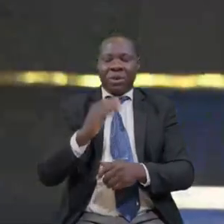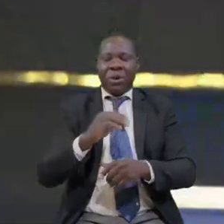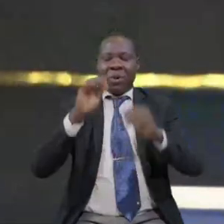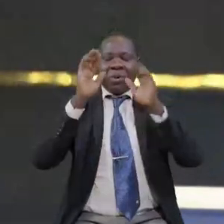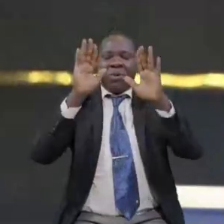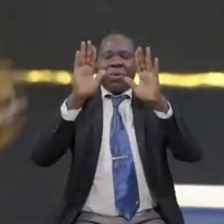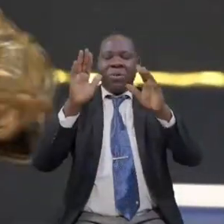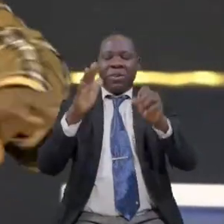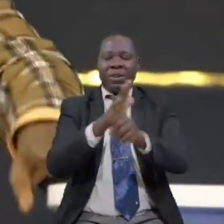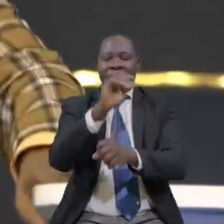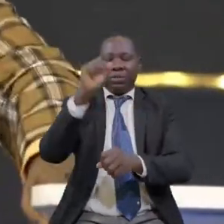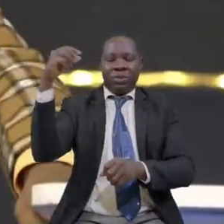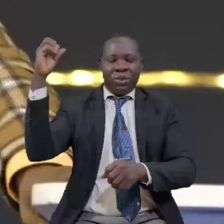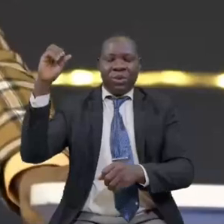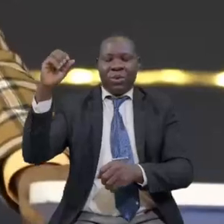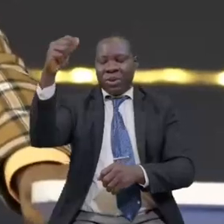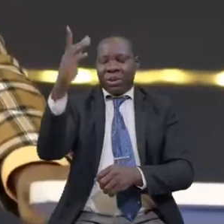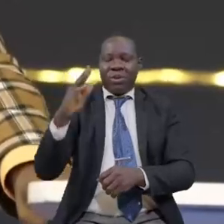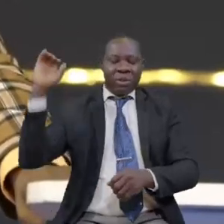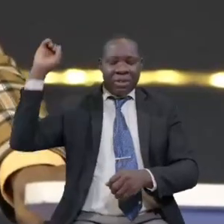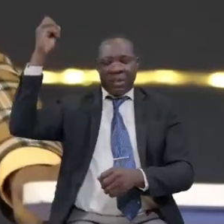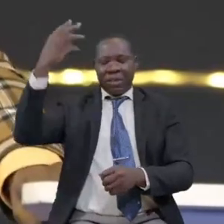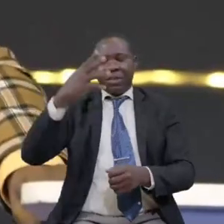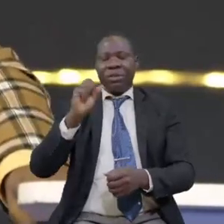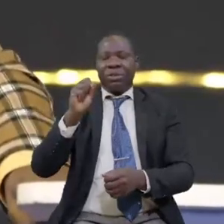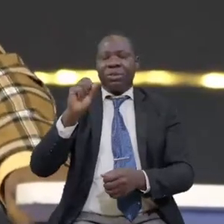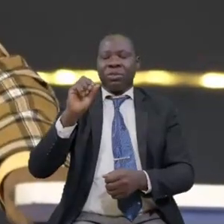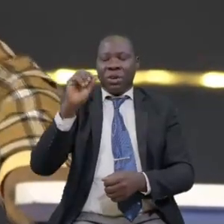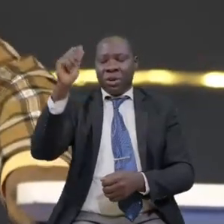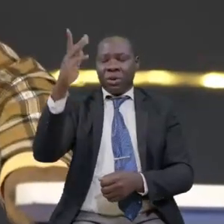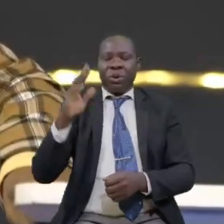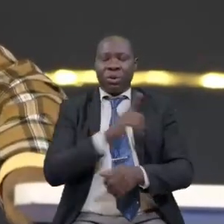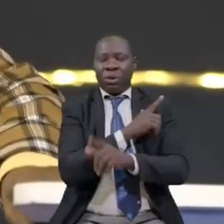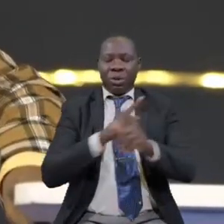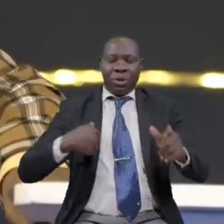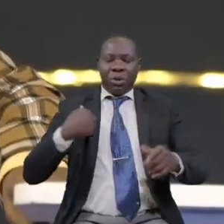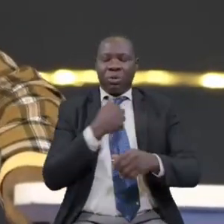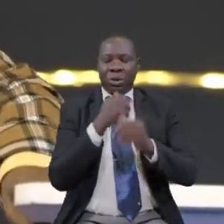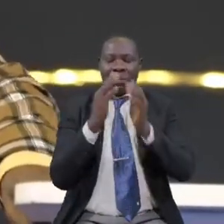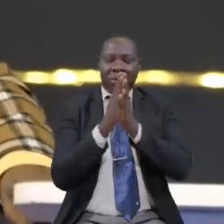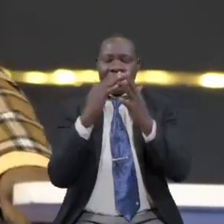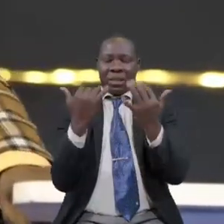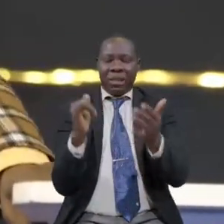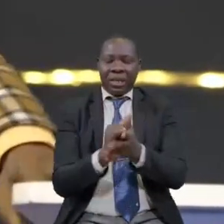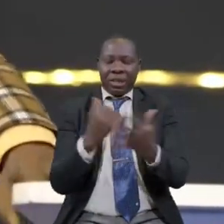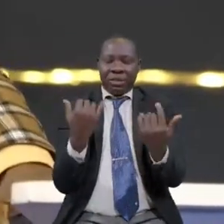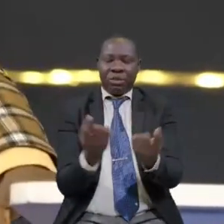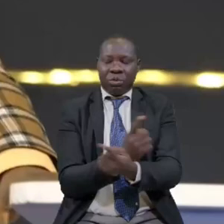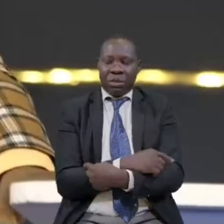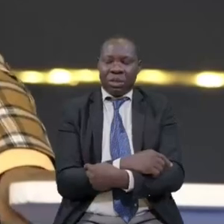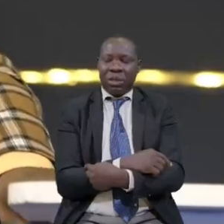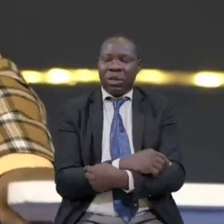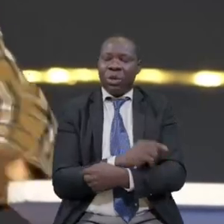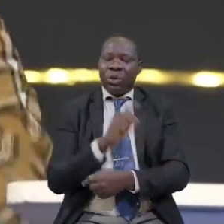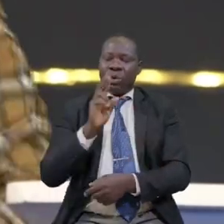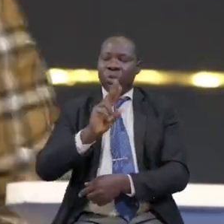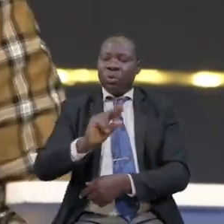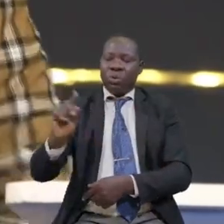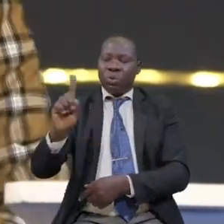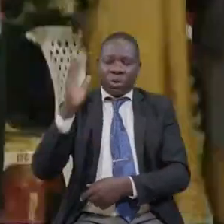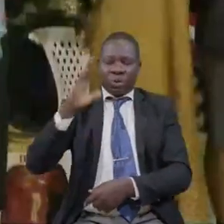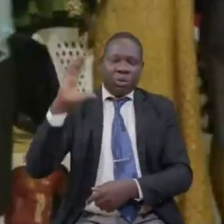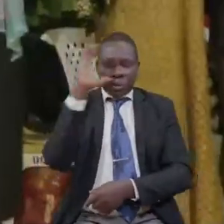merveilleux, Dieu gracieux, Seigneur, nous prions qu'aujourd'hui, que nul ne rate ton